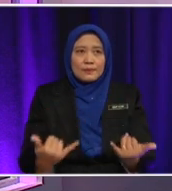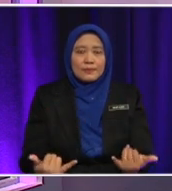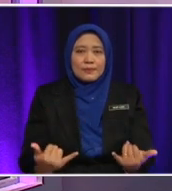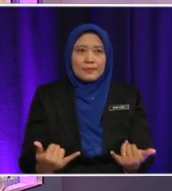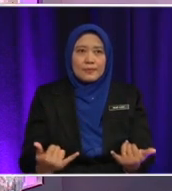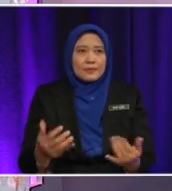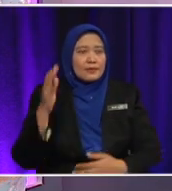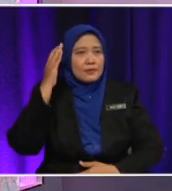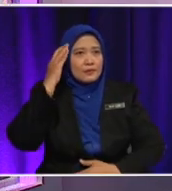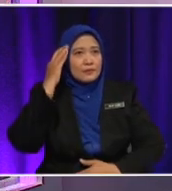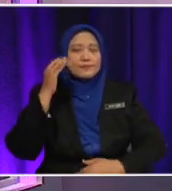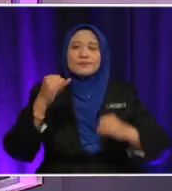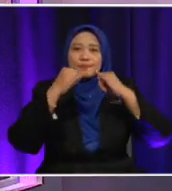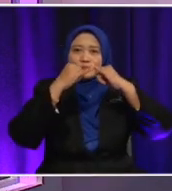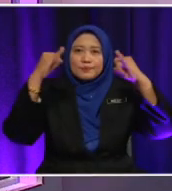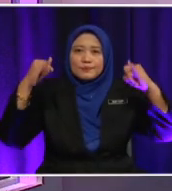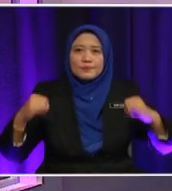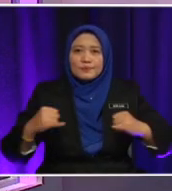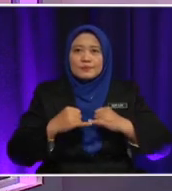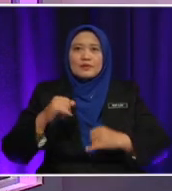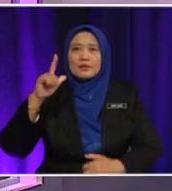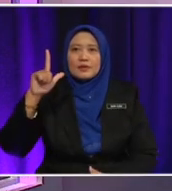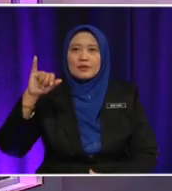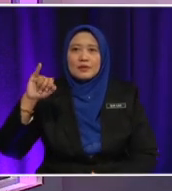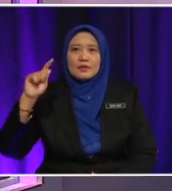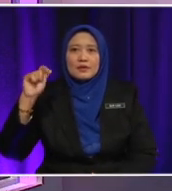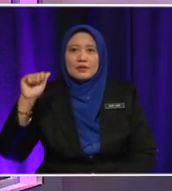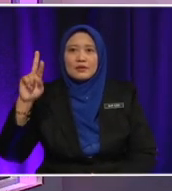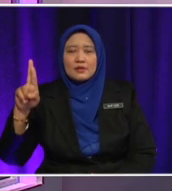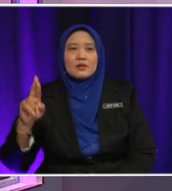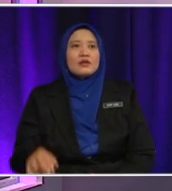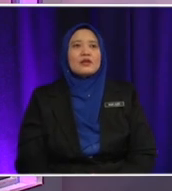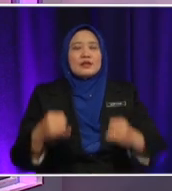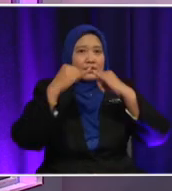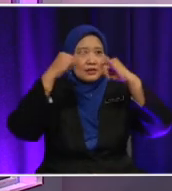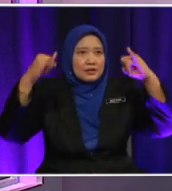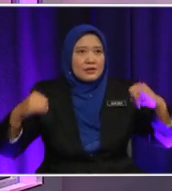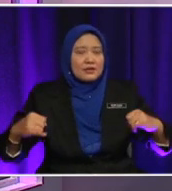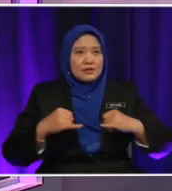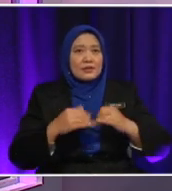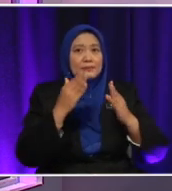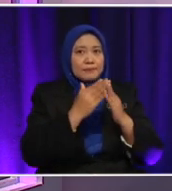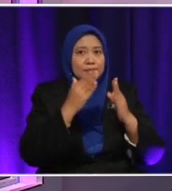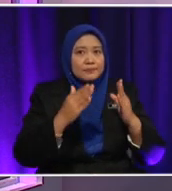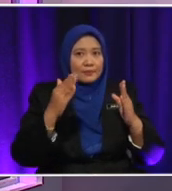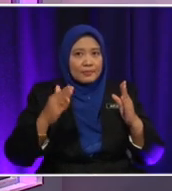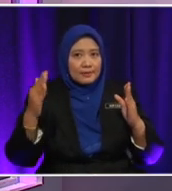maksudnya adalah dua atau lebih perintah yang disambung secara seri